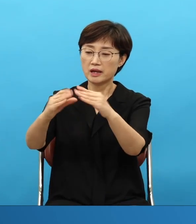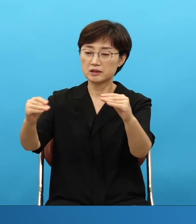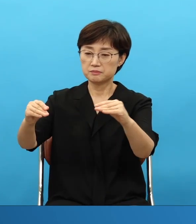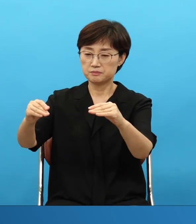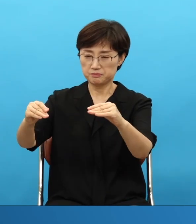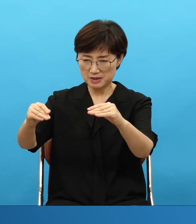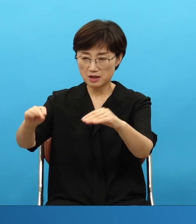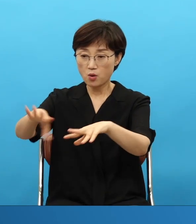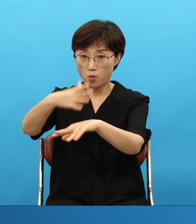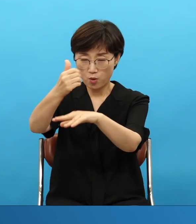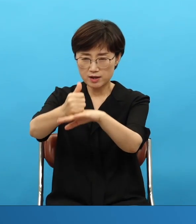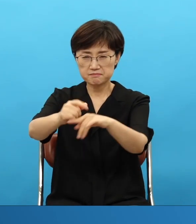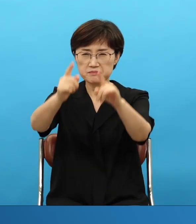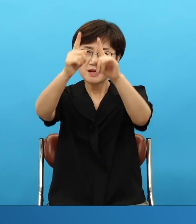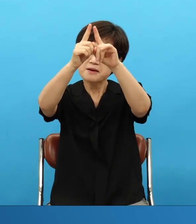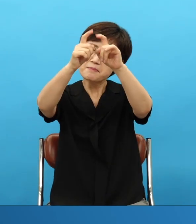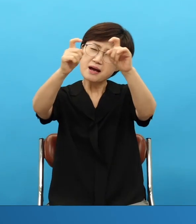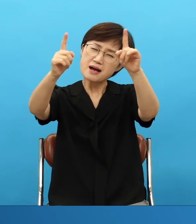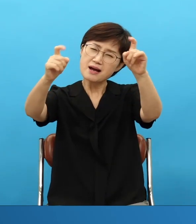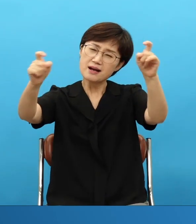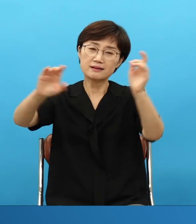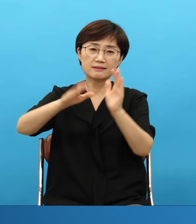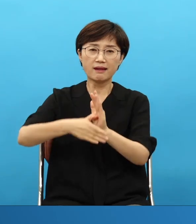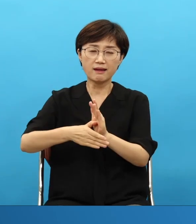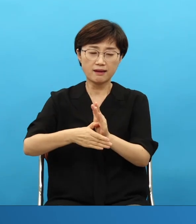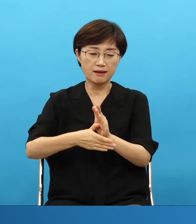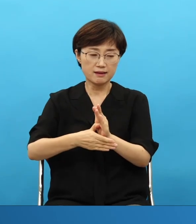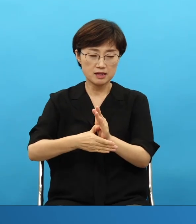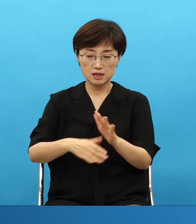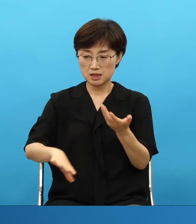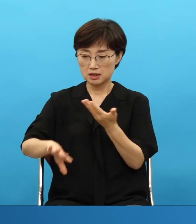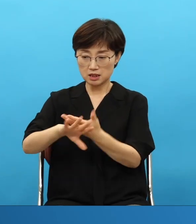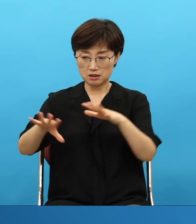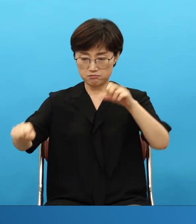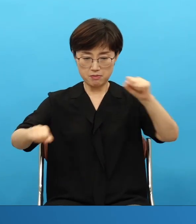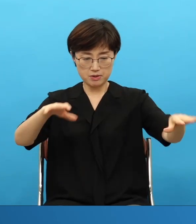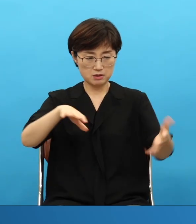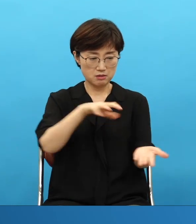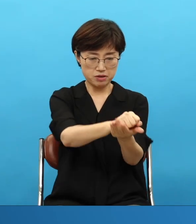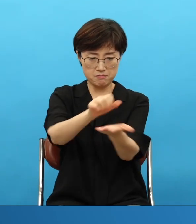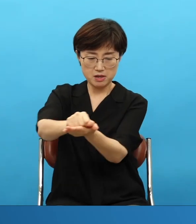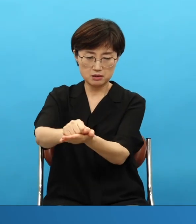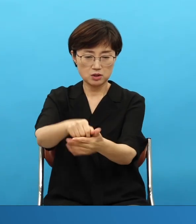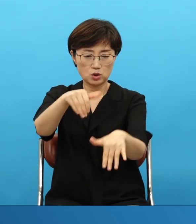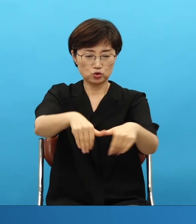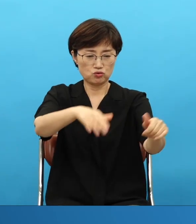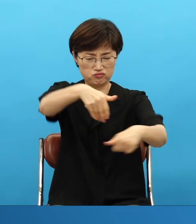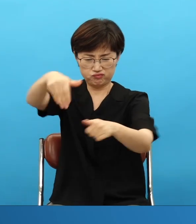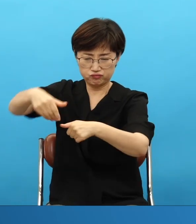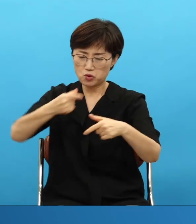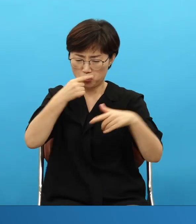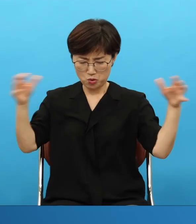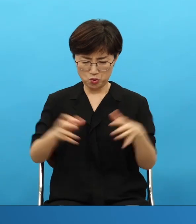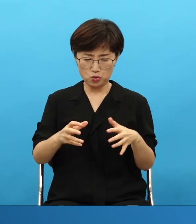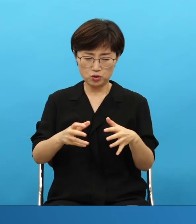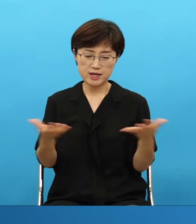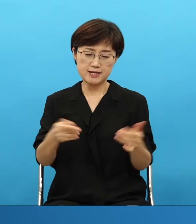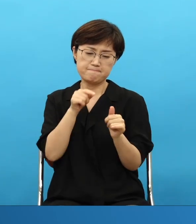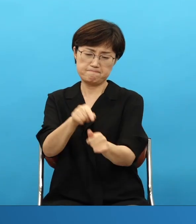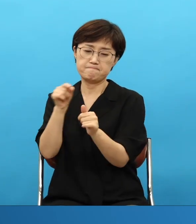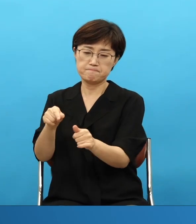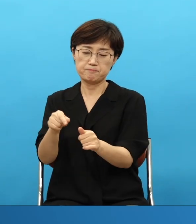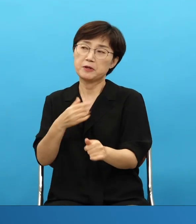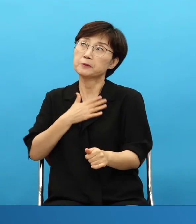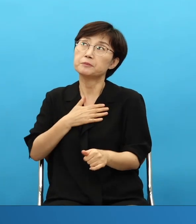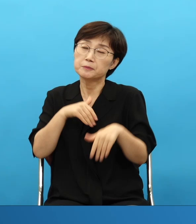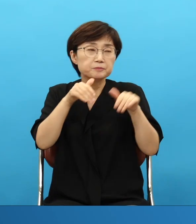짓는데 각 나라 노예와 이스라엘 노예를 삼아 일시켰잖아요. And building those great shrines in Egypt, they used slaves across